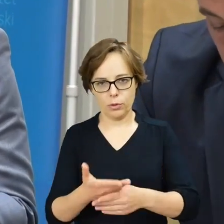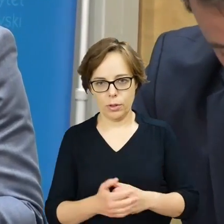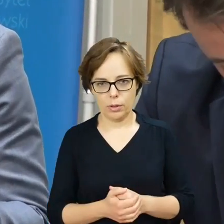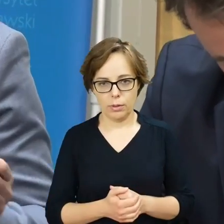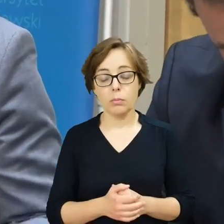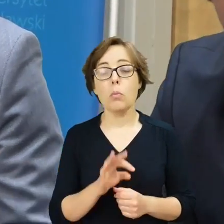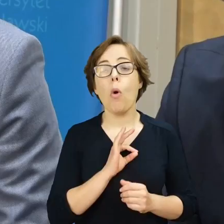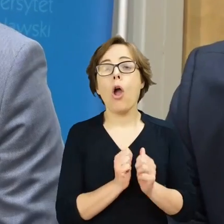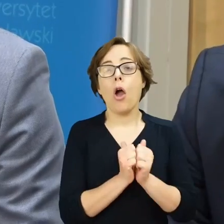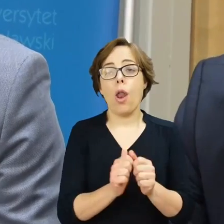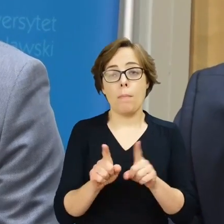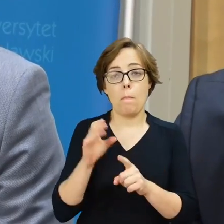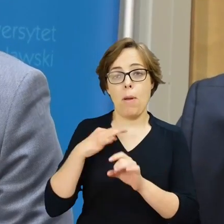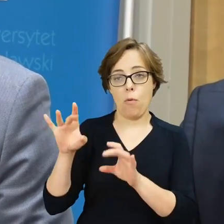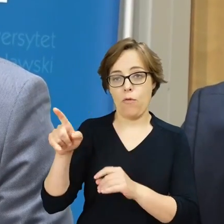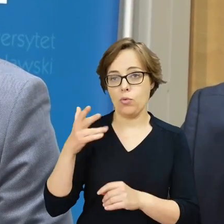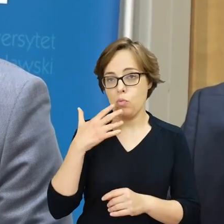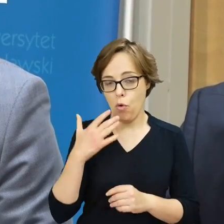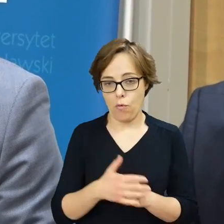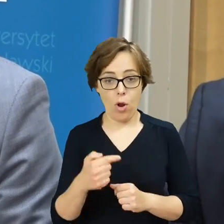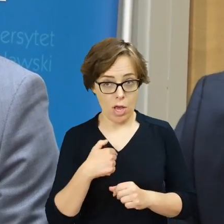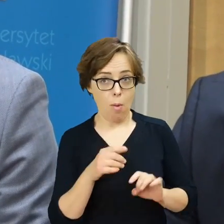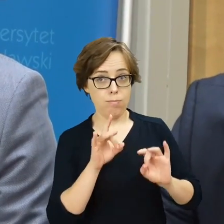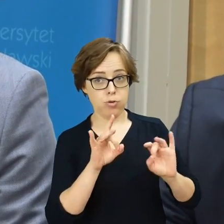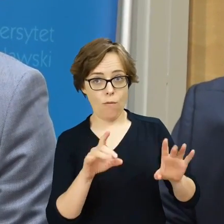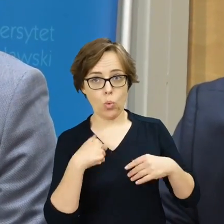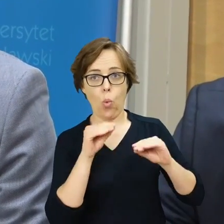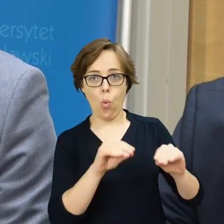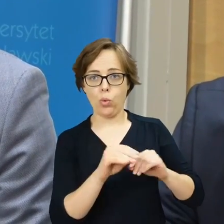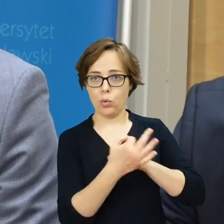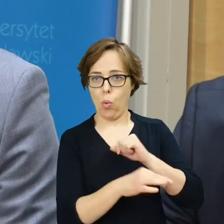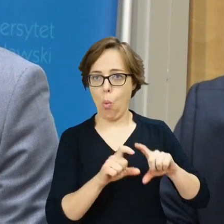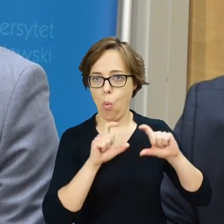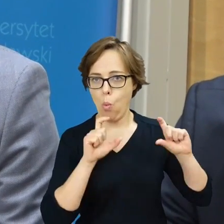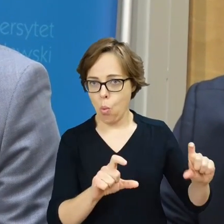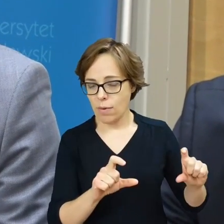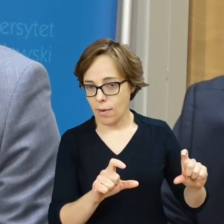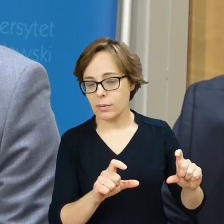strony profesora na uniwersytecie, który tu bardziej może takie zagadnienia